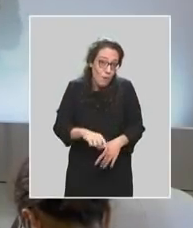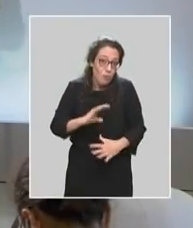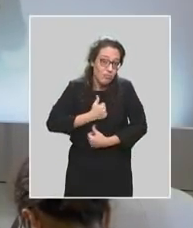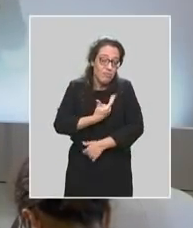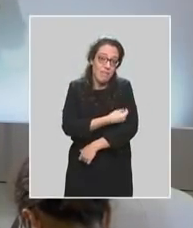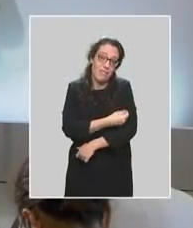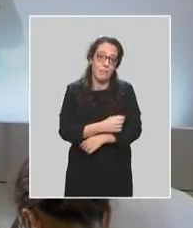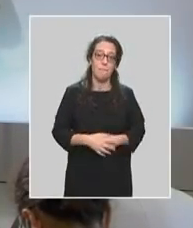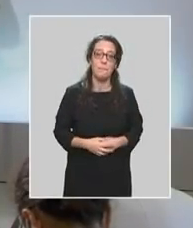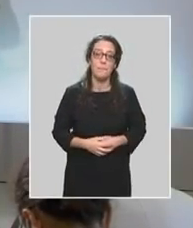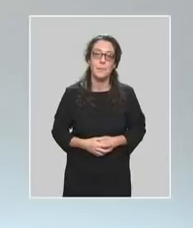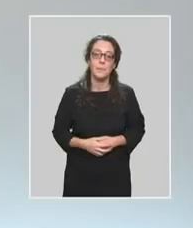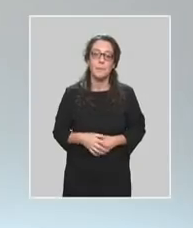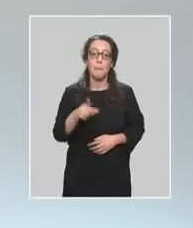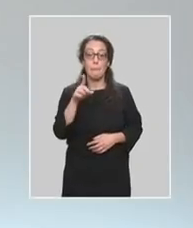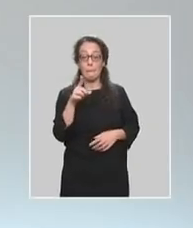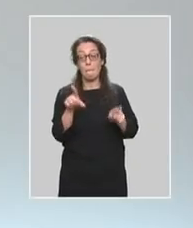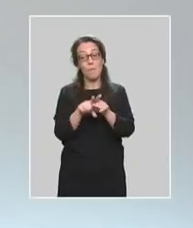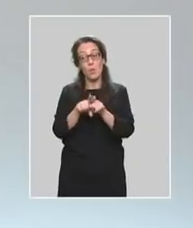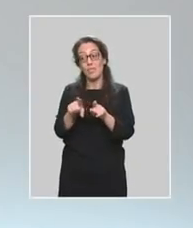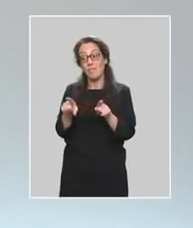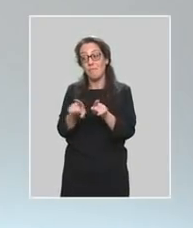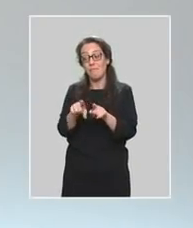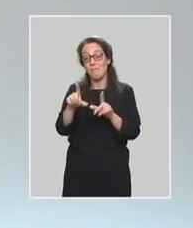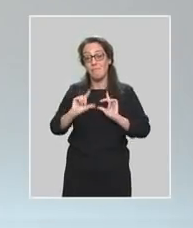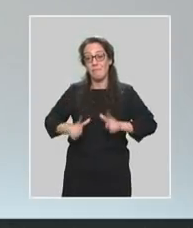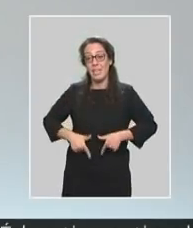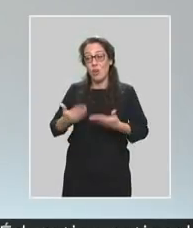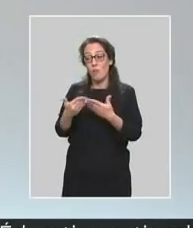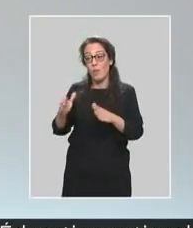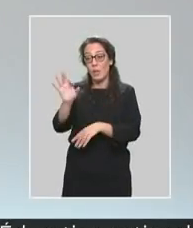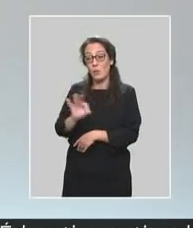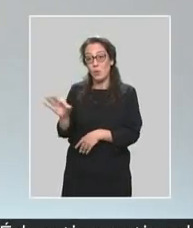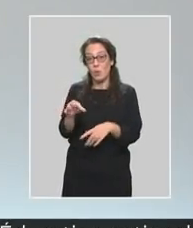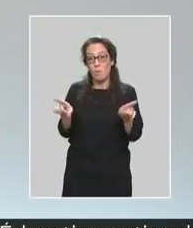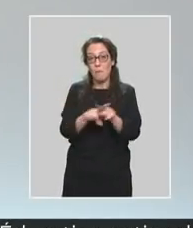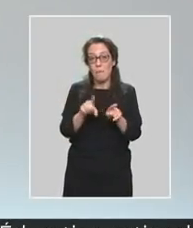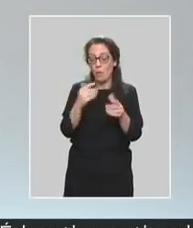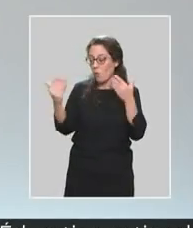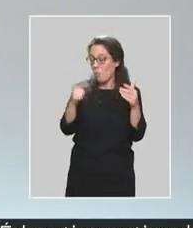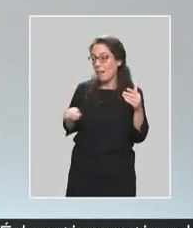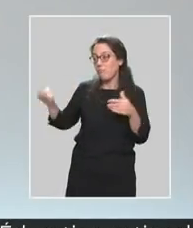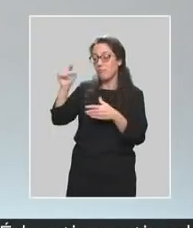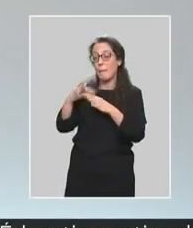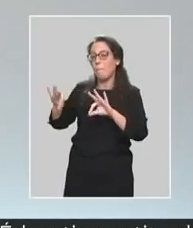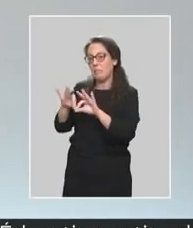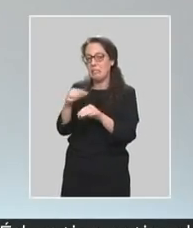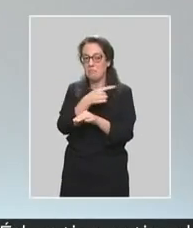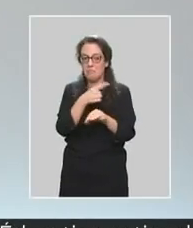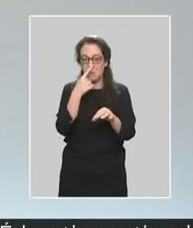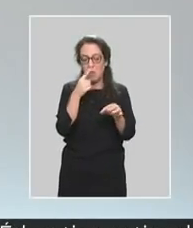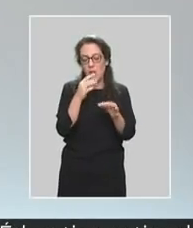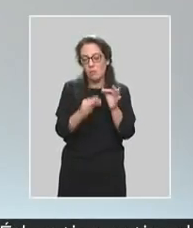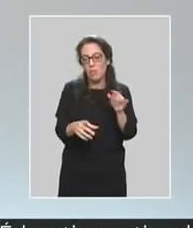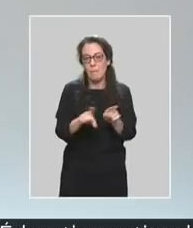Et d'ailleurs, ce point vaut aussi pour le taux d'ouverture des écoles et ce qu'on peut constater dans les différents pays. Sur ce que vous avez dit sur